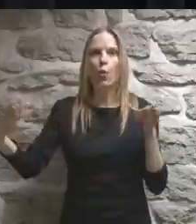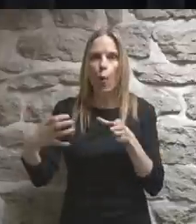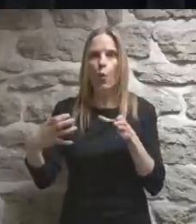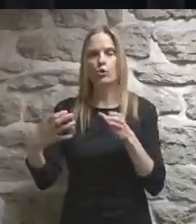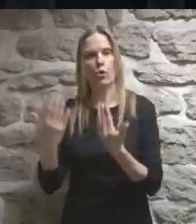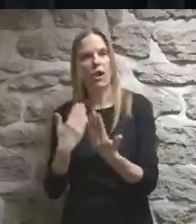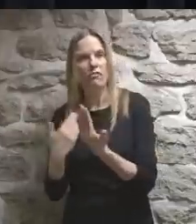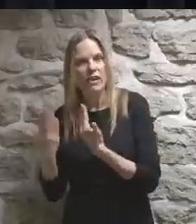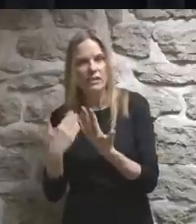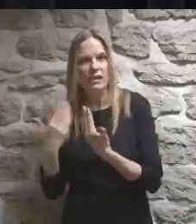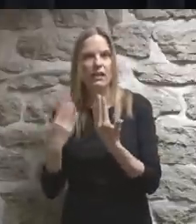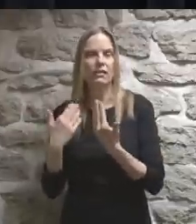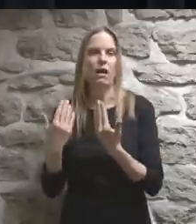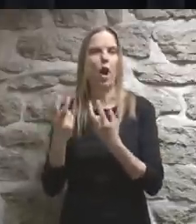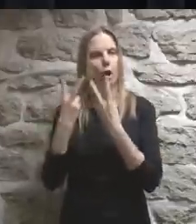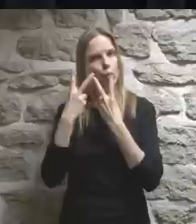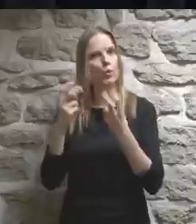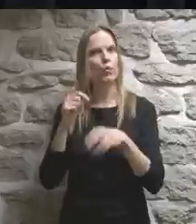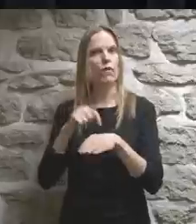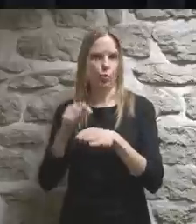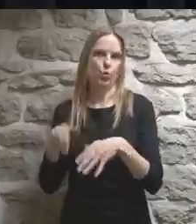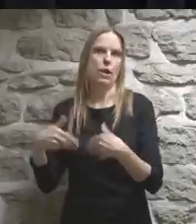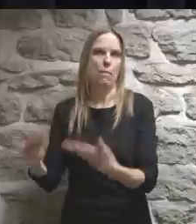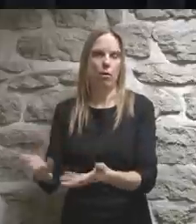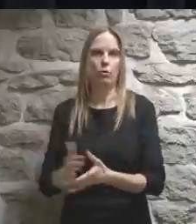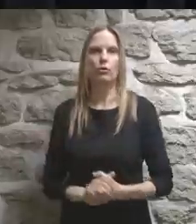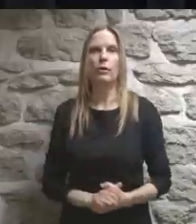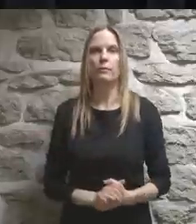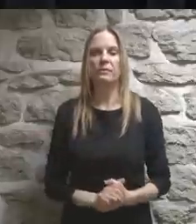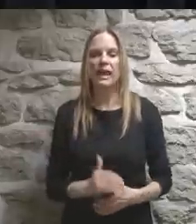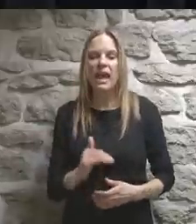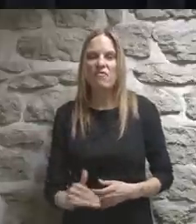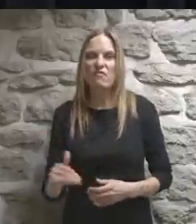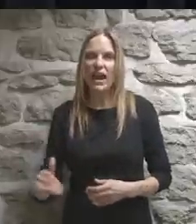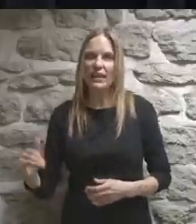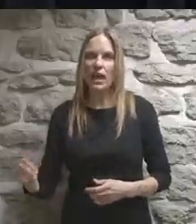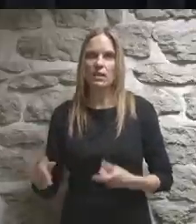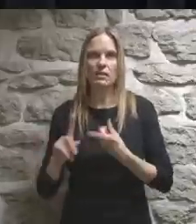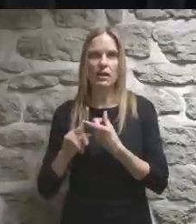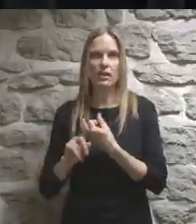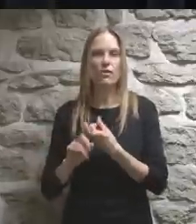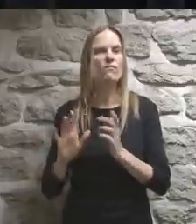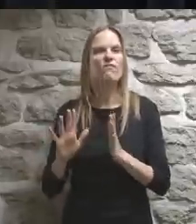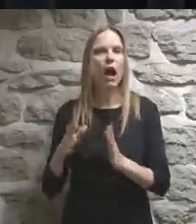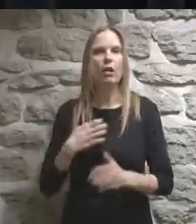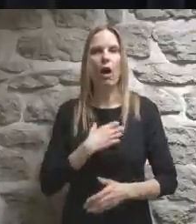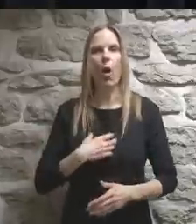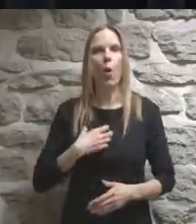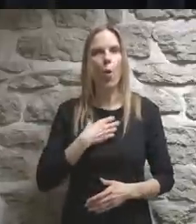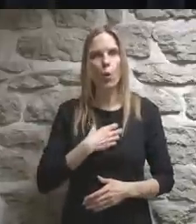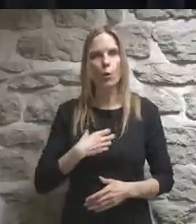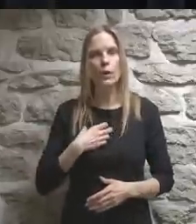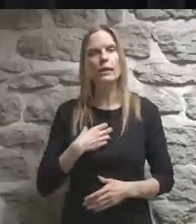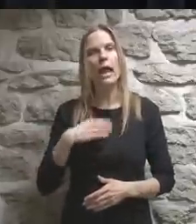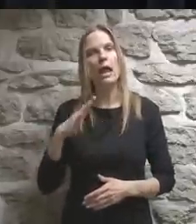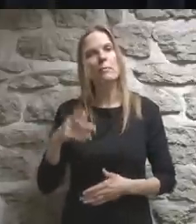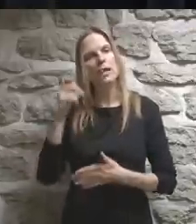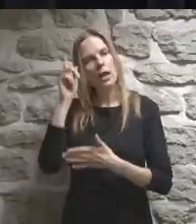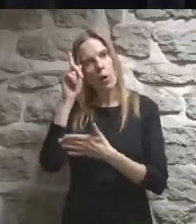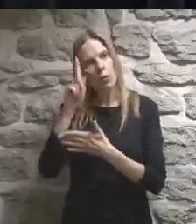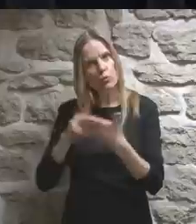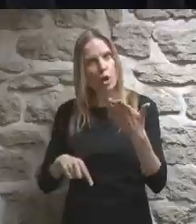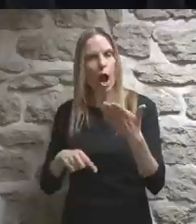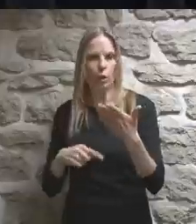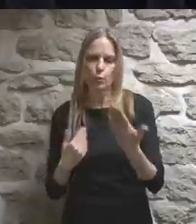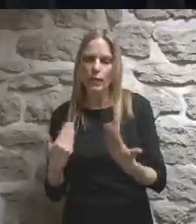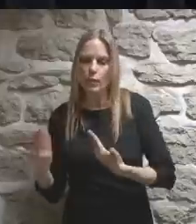vestelda, anda neile turvatunnet. Väikeste laste puhul väga oluline on hoida lapsega